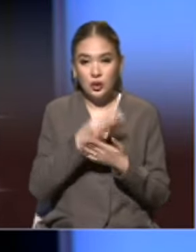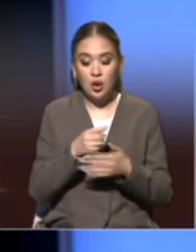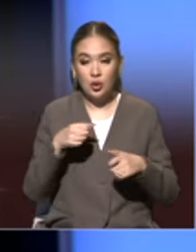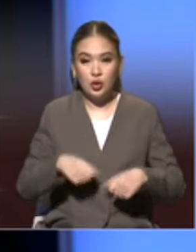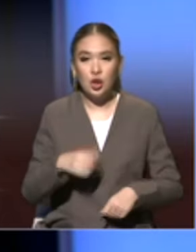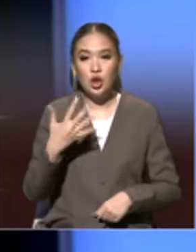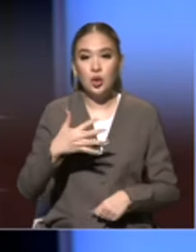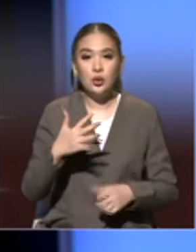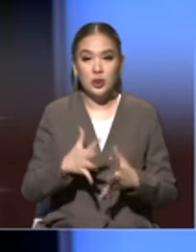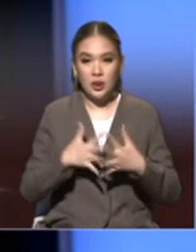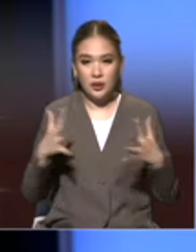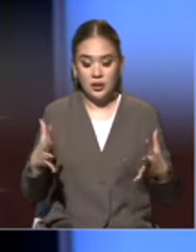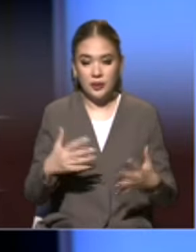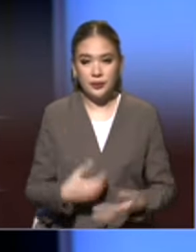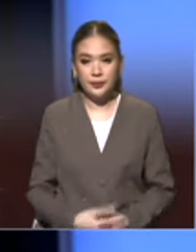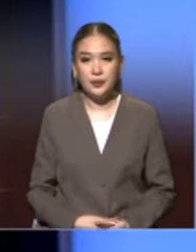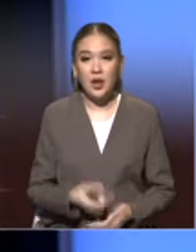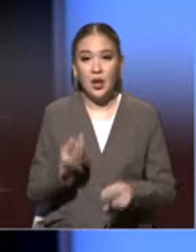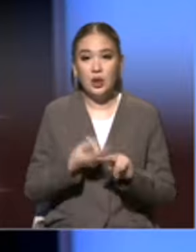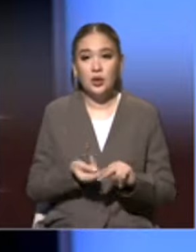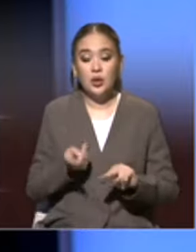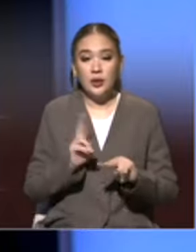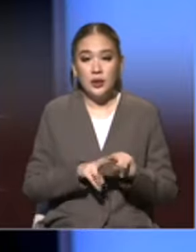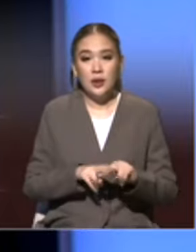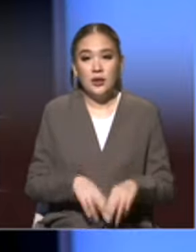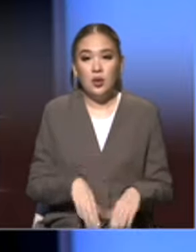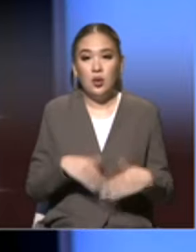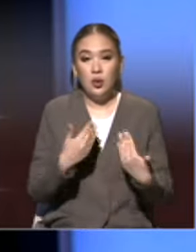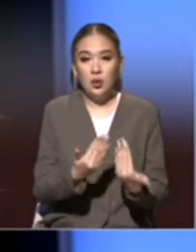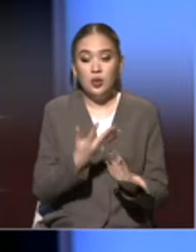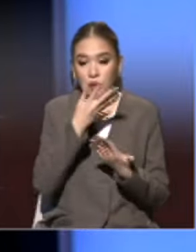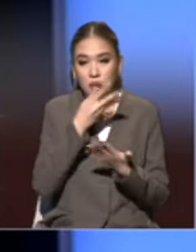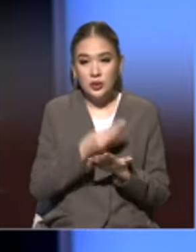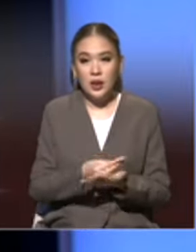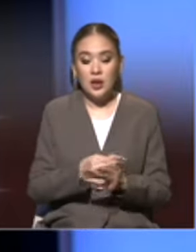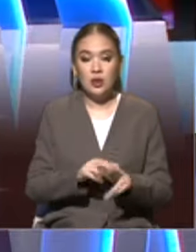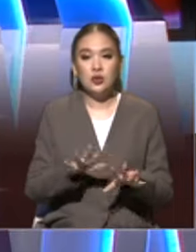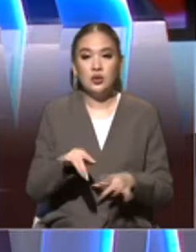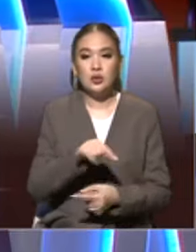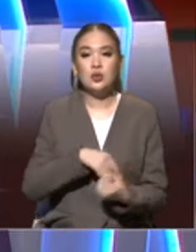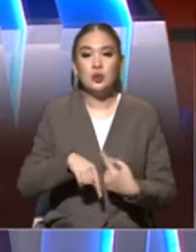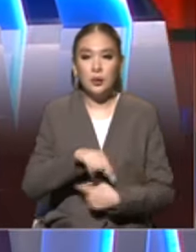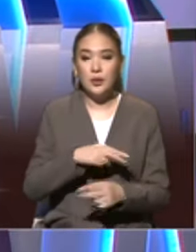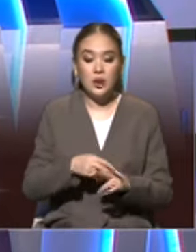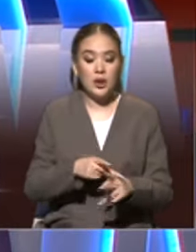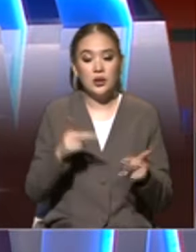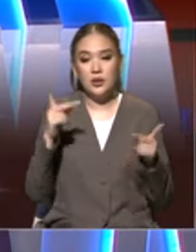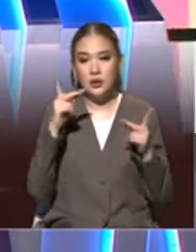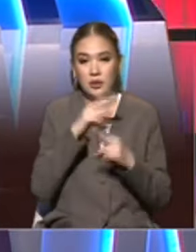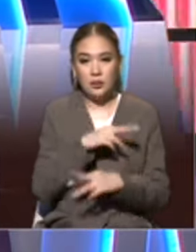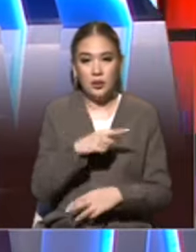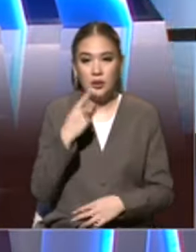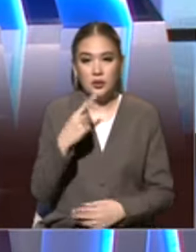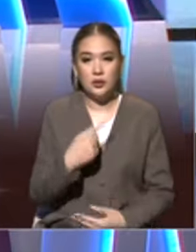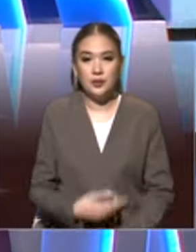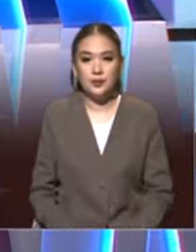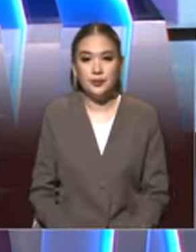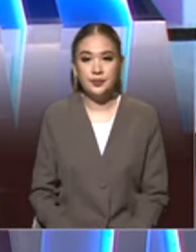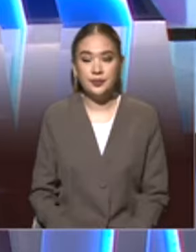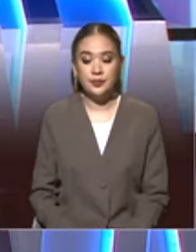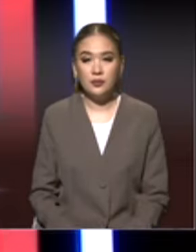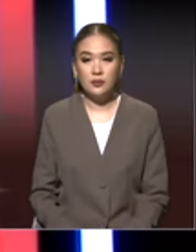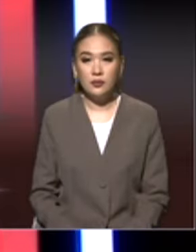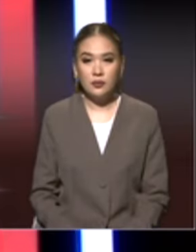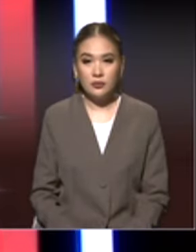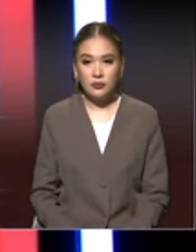асады. Сондықтан ол олай айтуға негізі тек қана кәсіпкерлерді ойлай бермей деген дұрыс емес, менің ойымша.